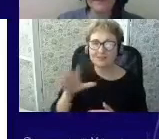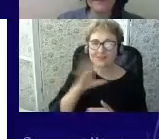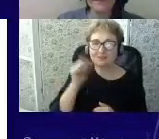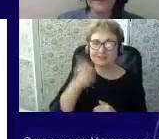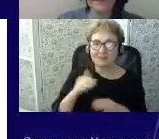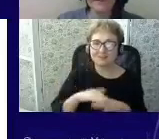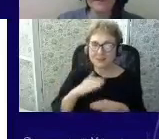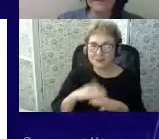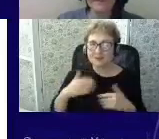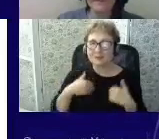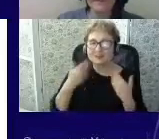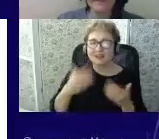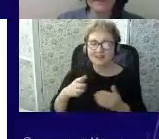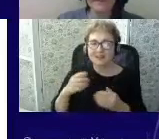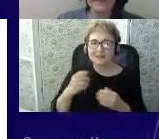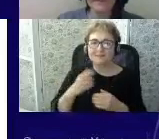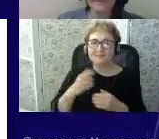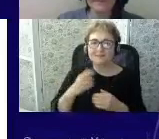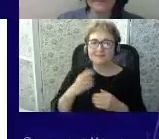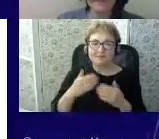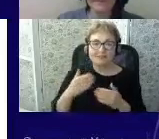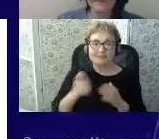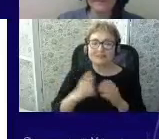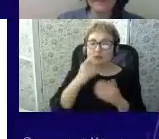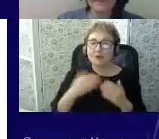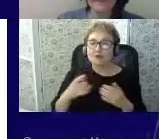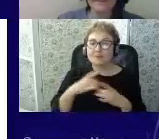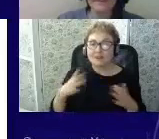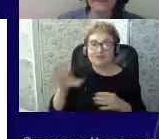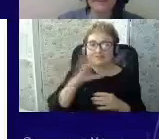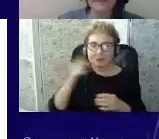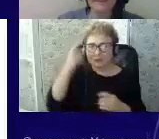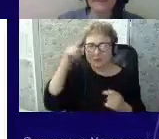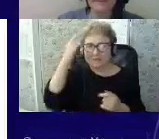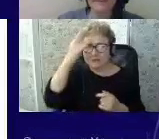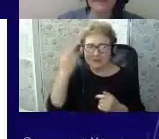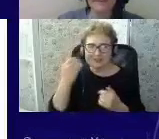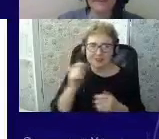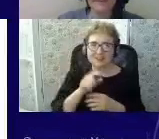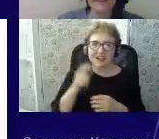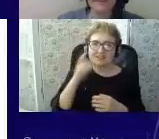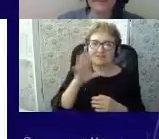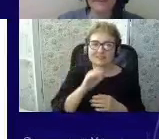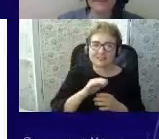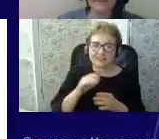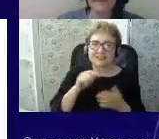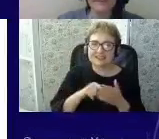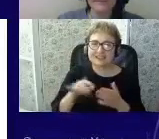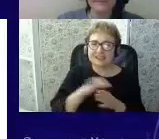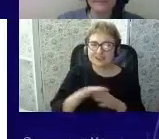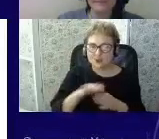всего самого доброго, да, поздравляю вас с наступающими праздниками, и пусть все загаданное, все мечты и ваши цели, все это